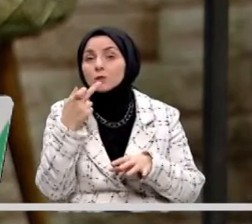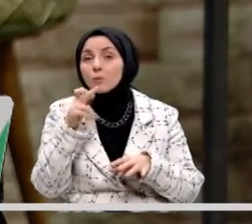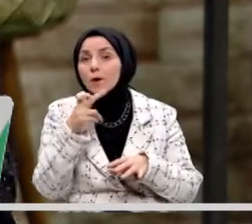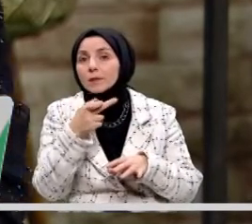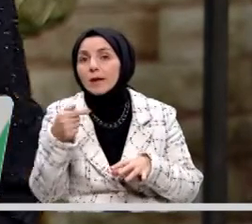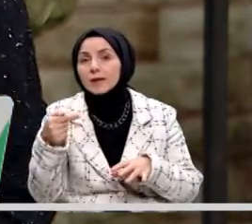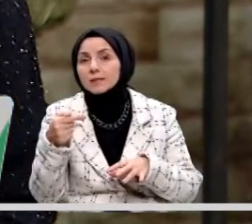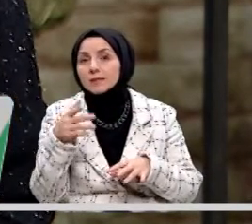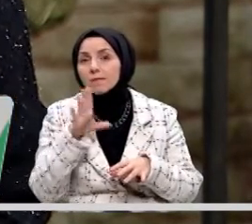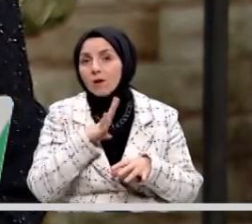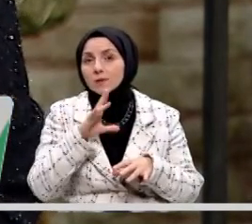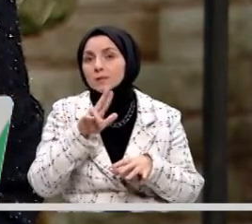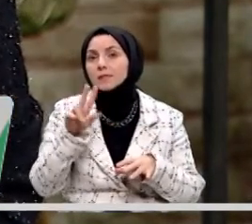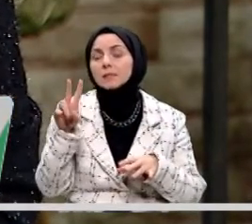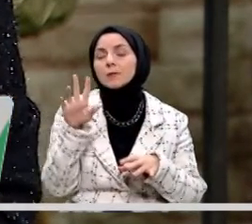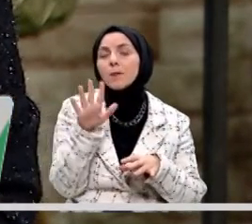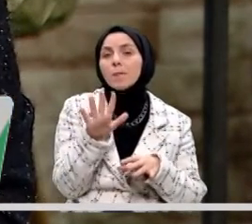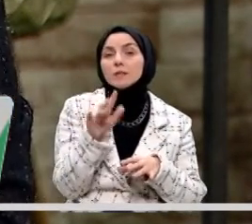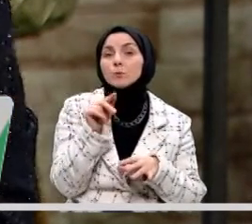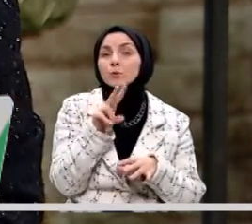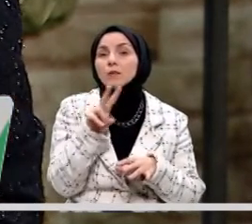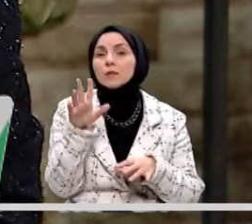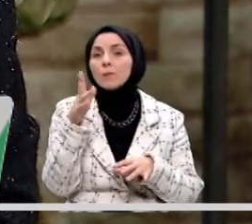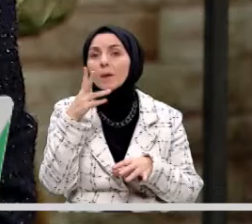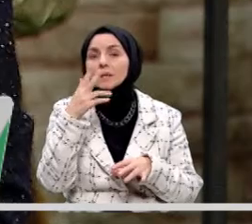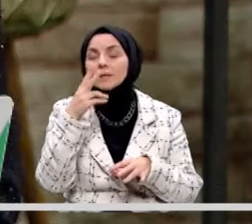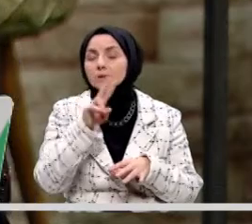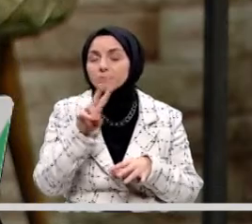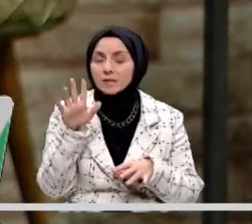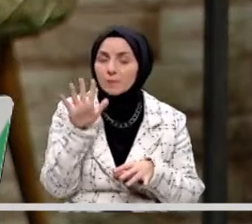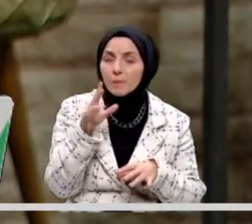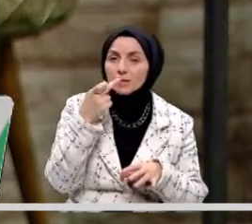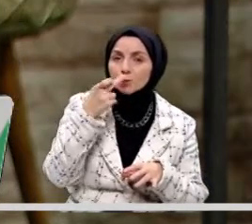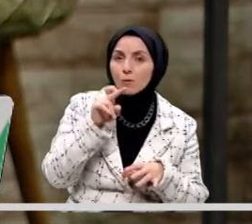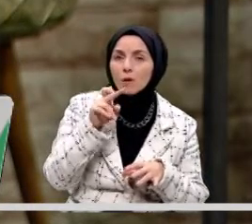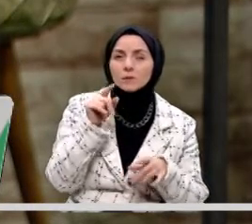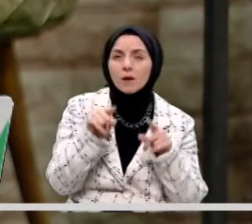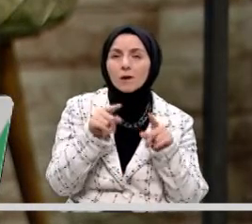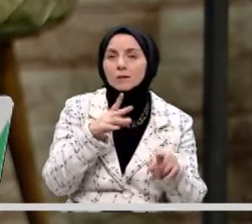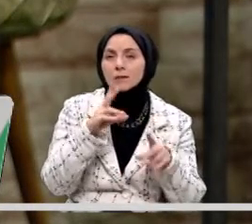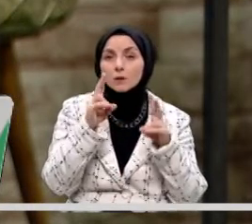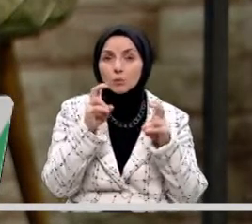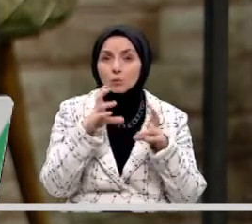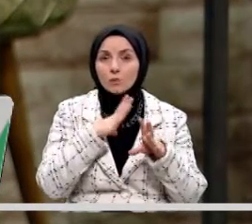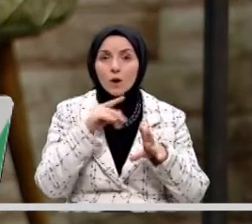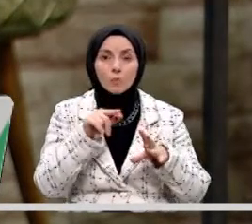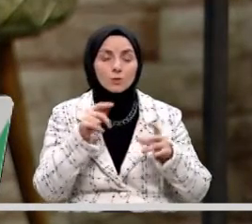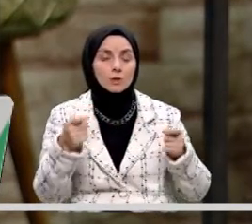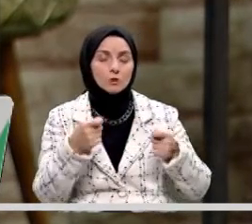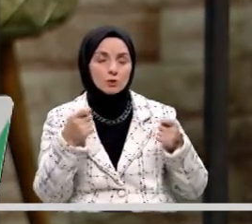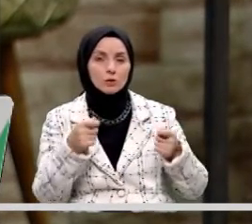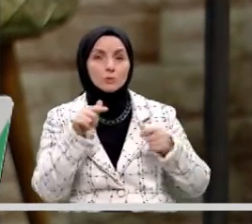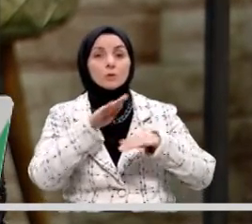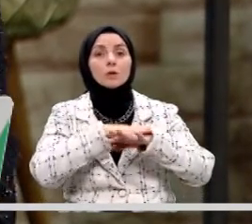Anneciğim benim bu 25 hangi konu o konuyu yeniden dön çalış bunu yaptığınız zaman hem çocuk normal üniversite sınavlarında